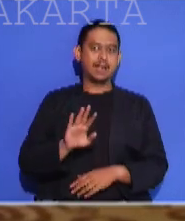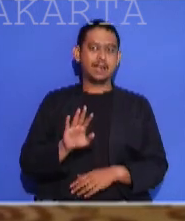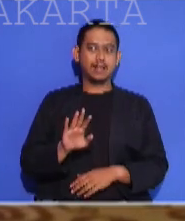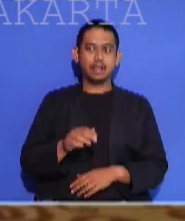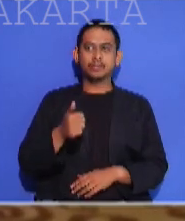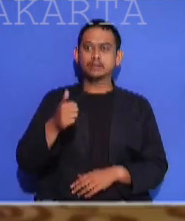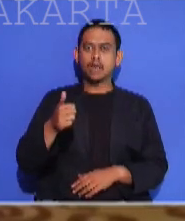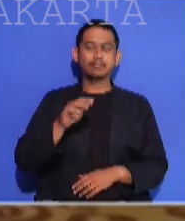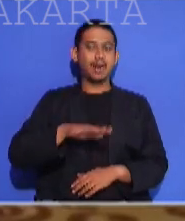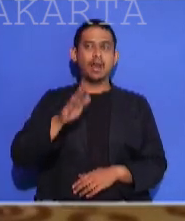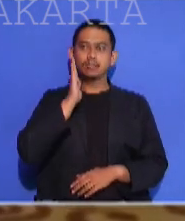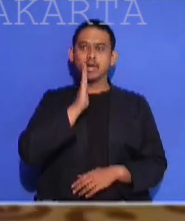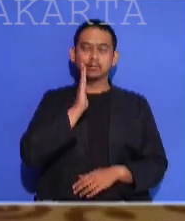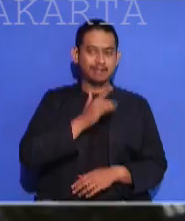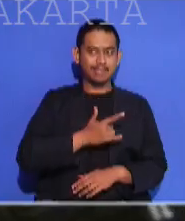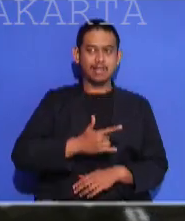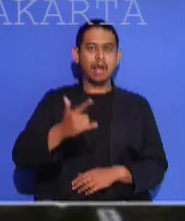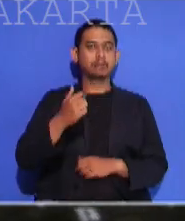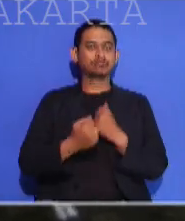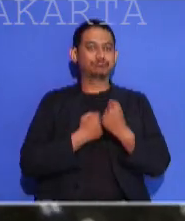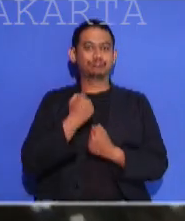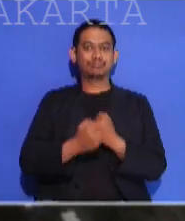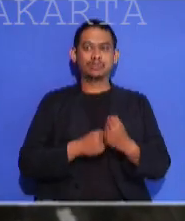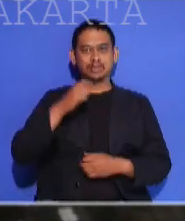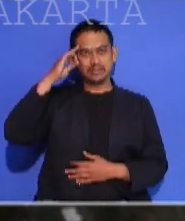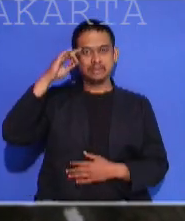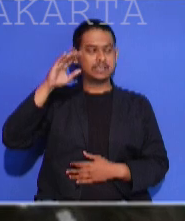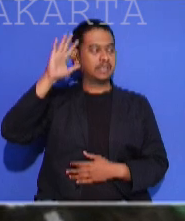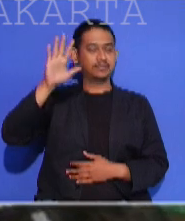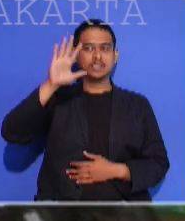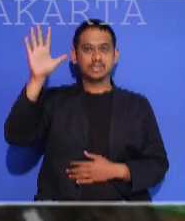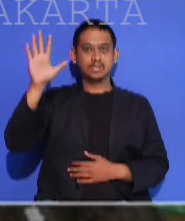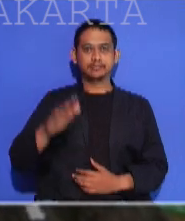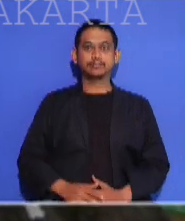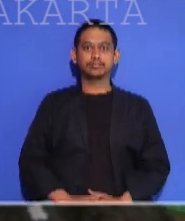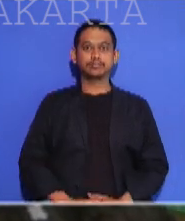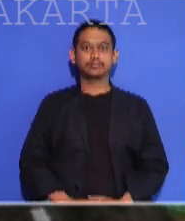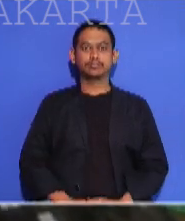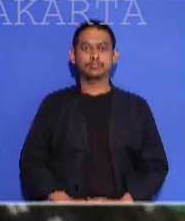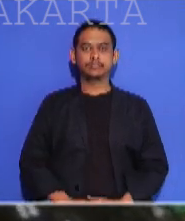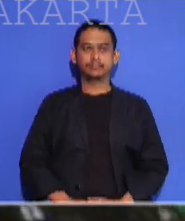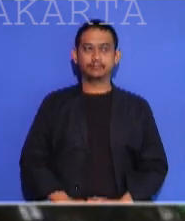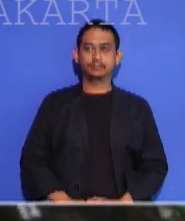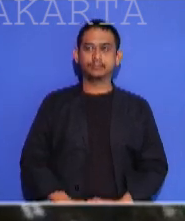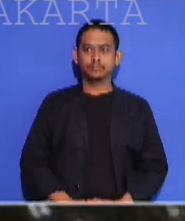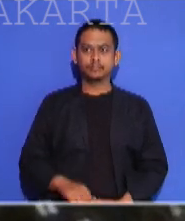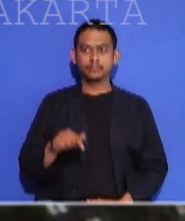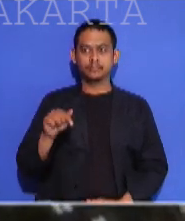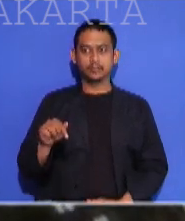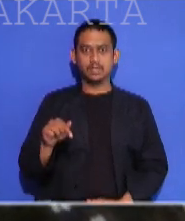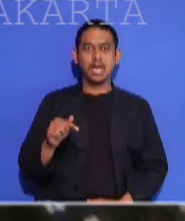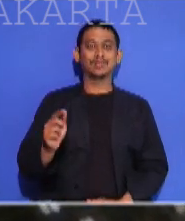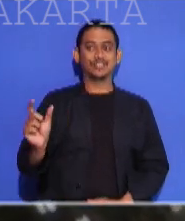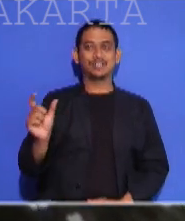beraktivitas dan berkarya ini kebudayaan ini kita bentuk untuk memberikan saran dan pertimbangan bagi